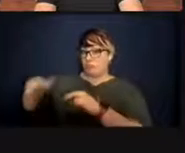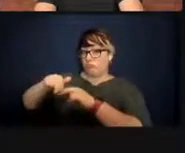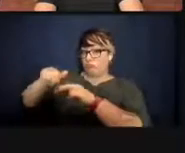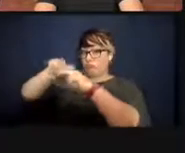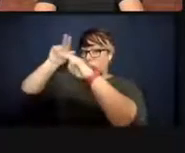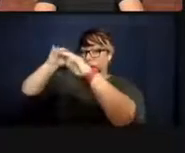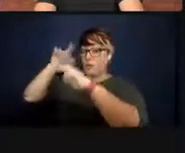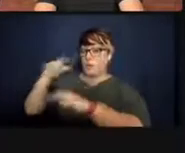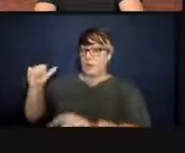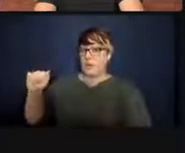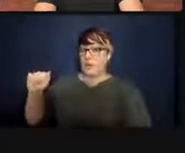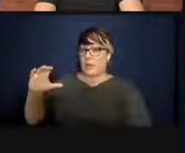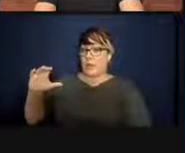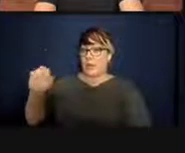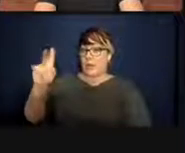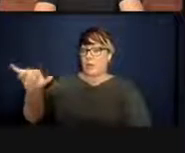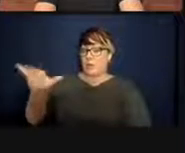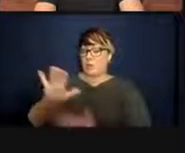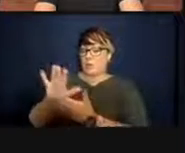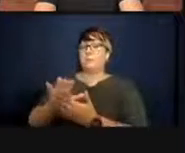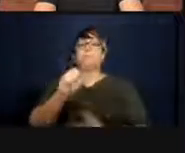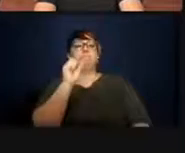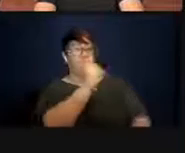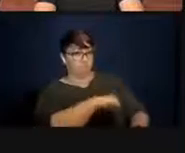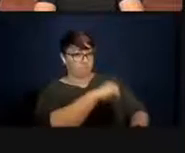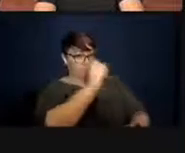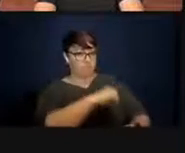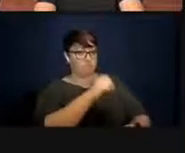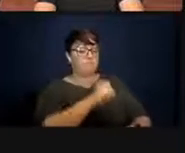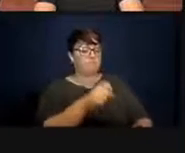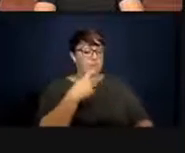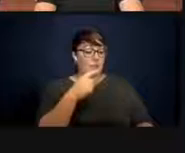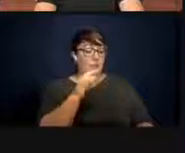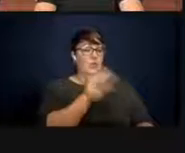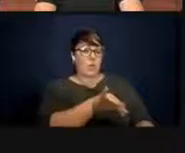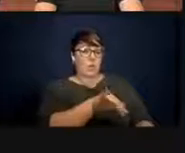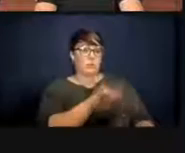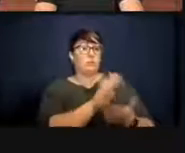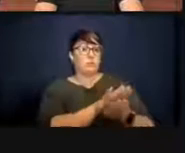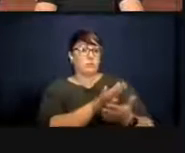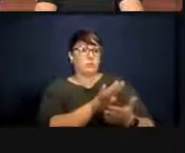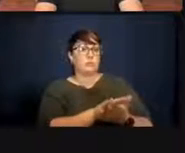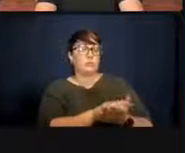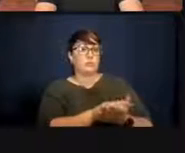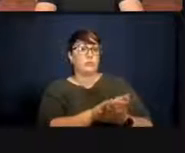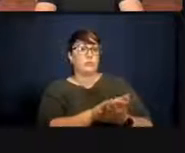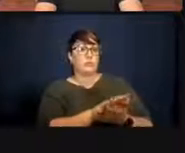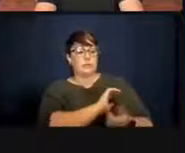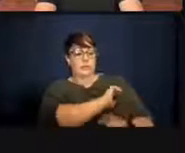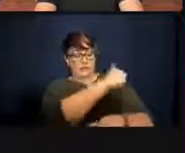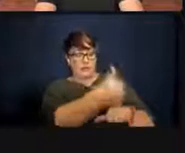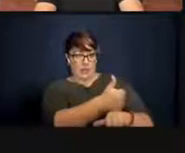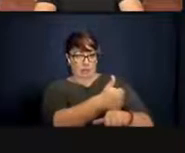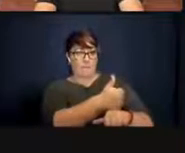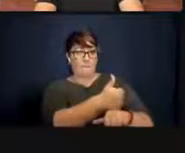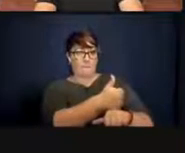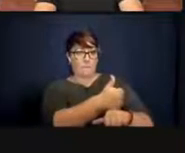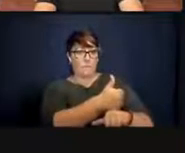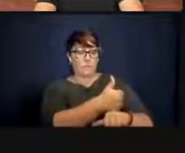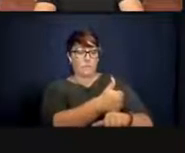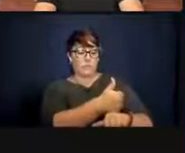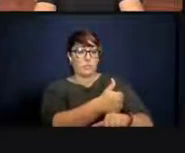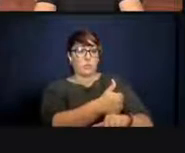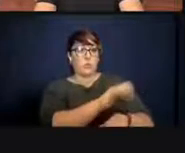نعم كان النمو مذهل، ولأن هذه المدارس كانت